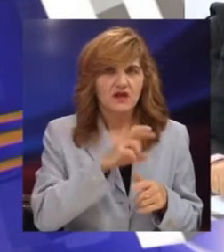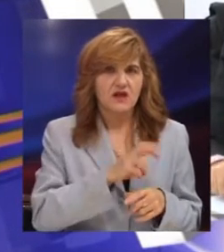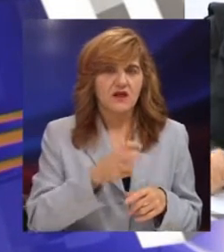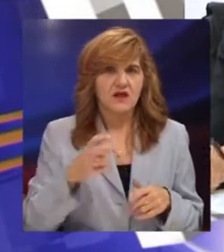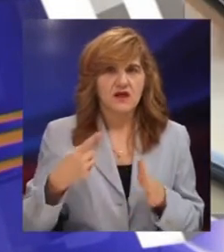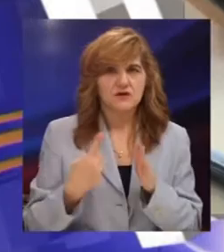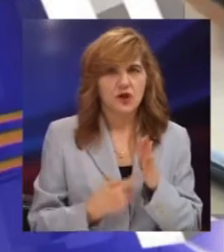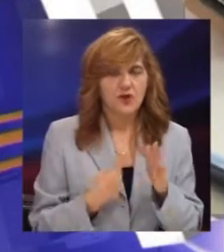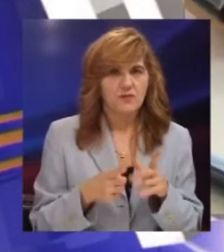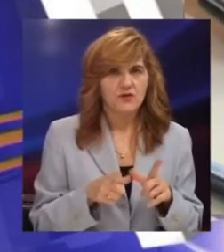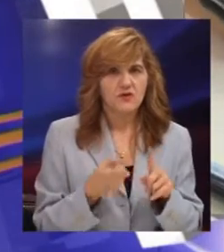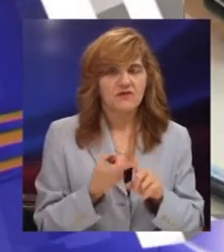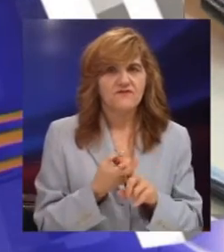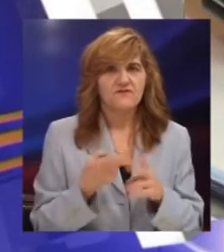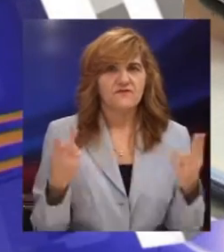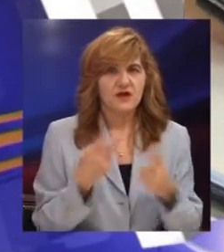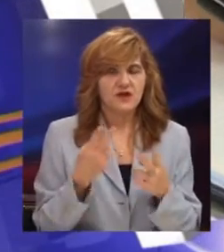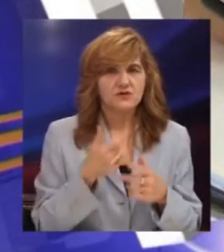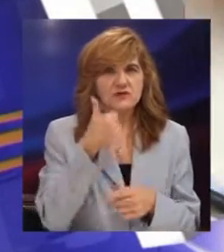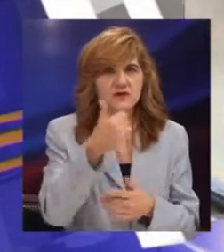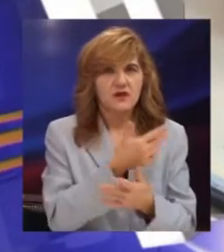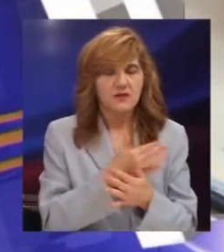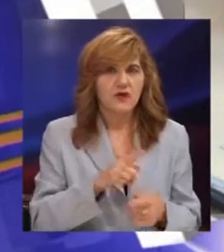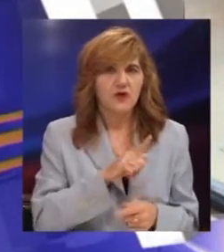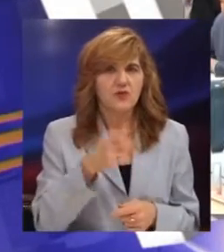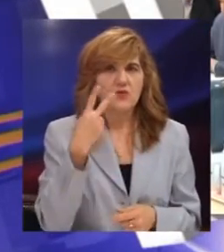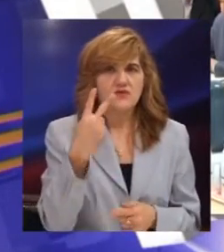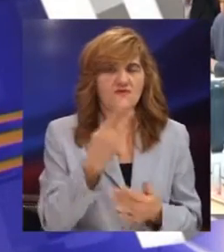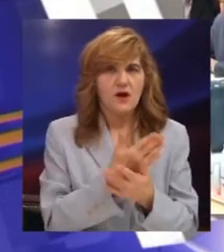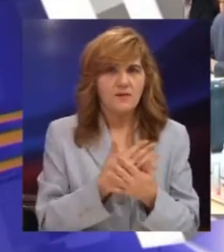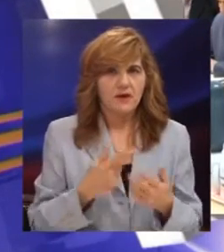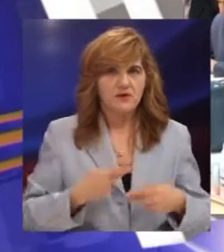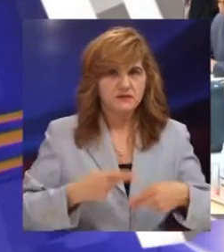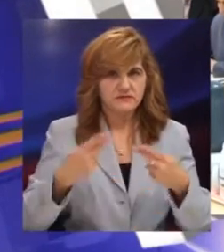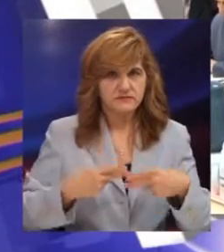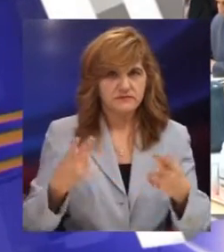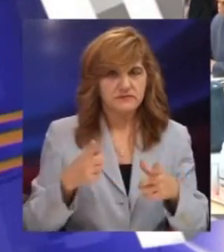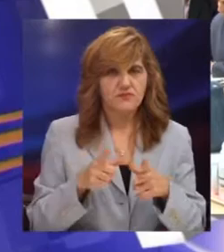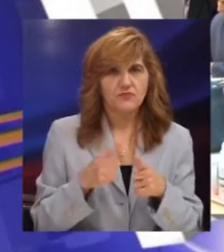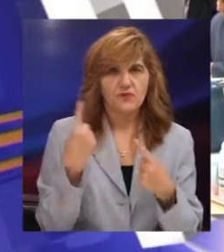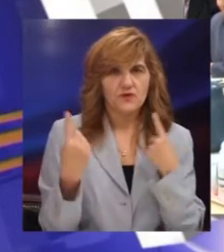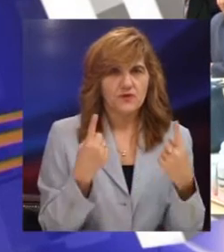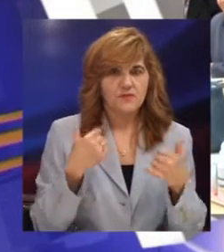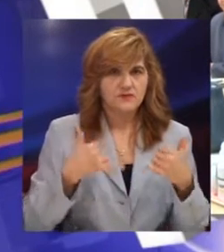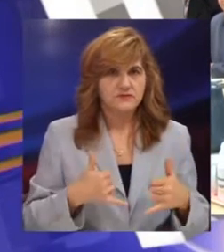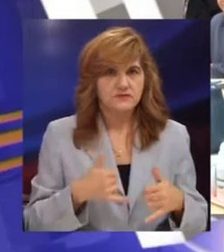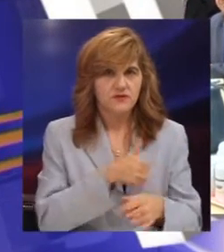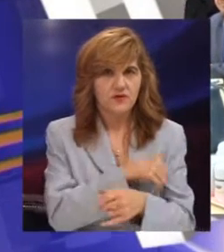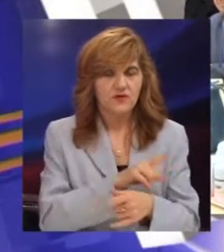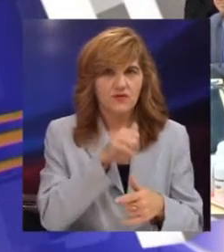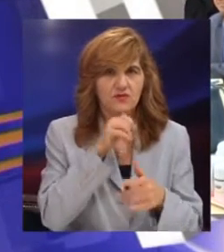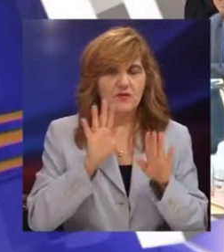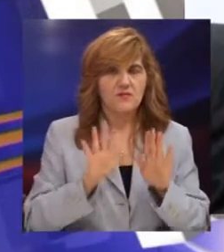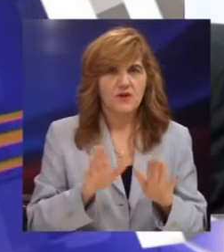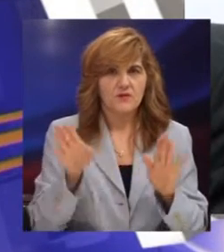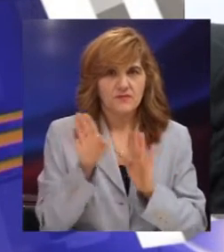izvezao različite motore u vrednosti od 1 do 2 miliona eura po izvozu. Zbog političke situacije poslednjih godina saradnja sa ovom zemljom